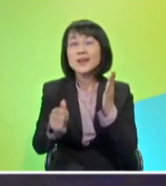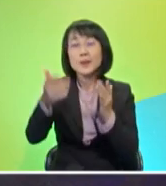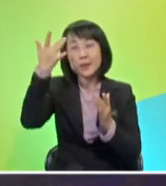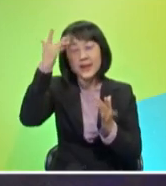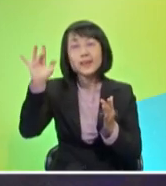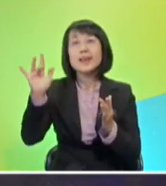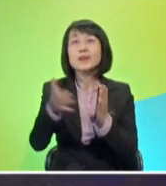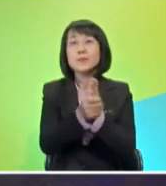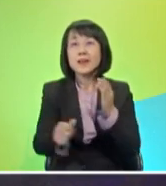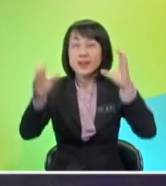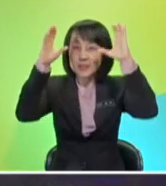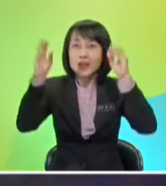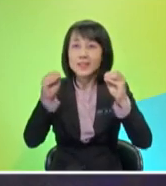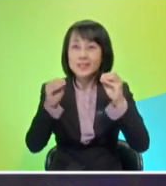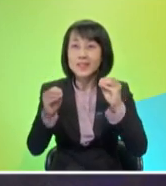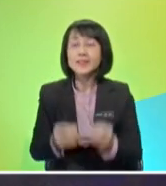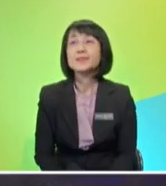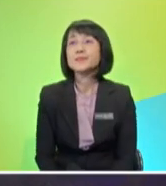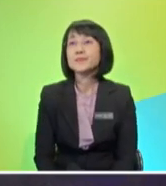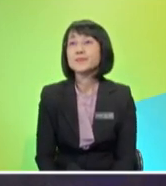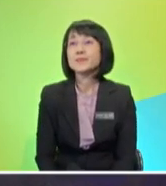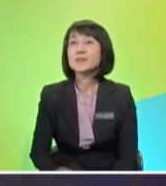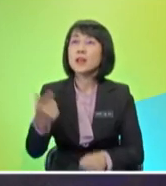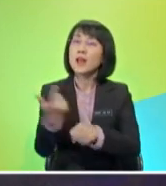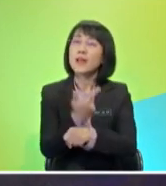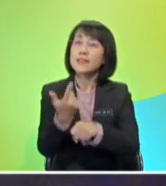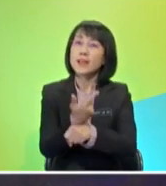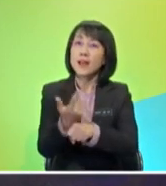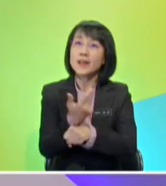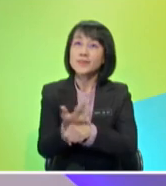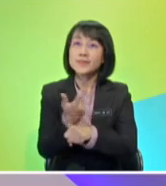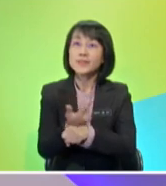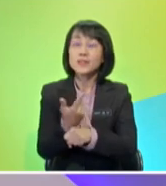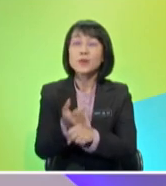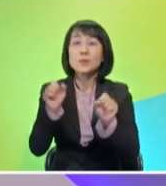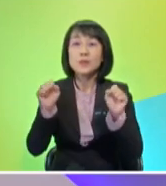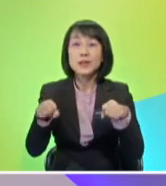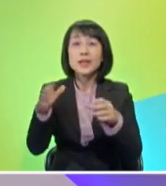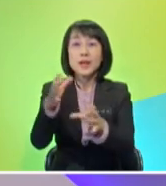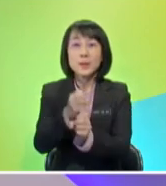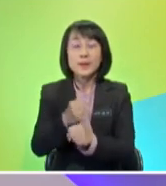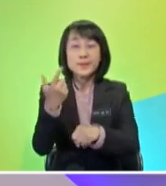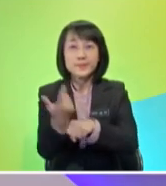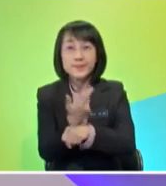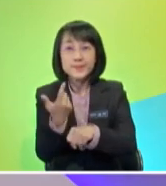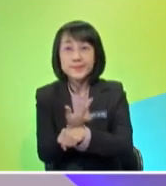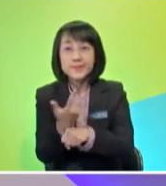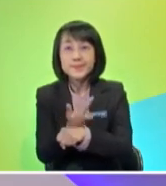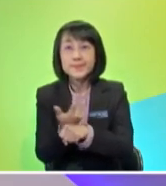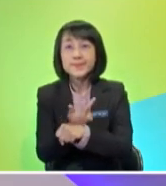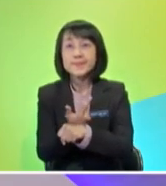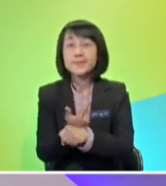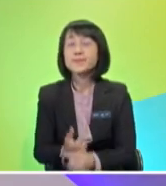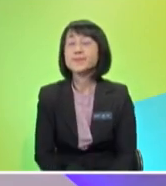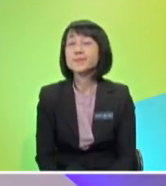pada hari ini. Alhamdulillah. Dan latihan pengukuhan, di mana mereka boleh dapatkan cikgu? Okey, selain daripada apa yang cikgu dah tunjukkan tadi, sebenarnya kita ada